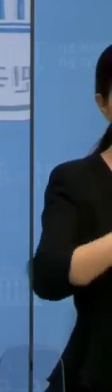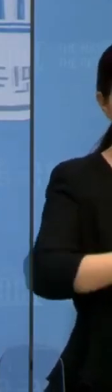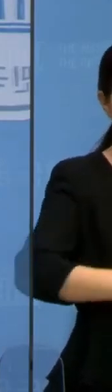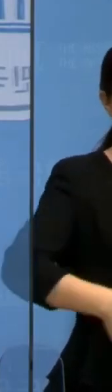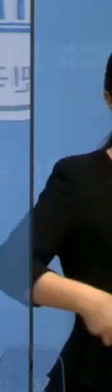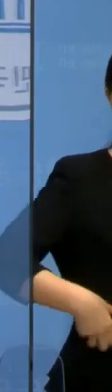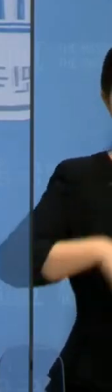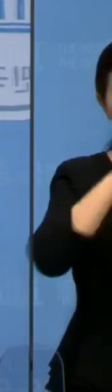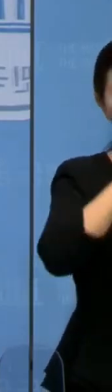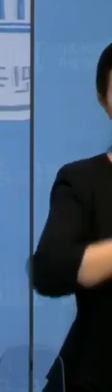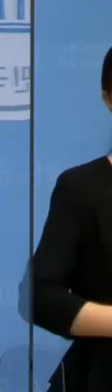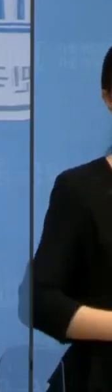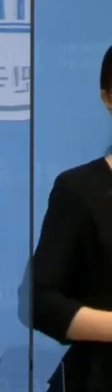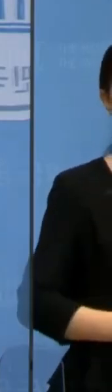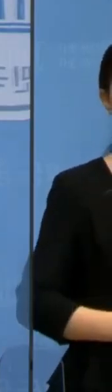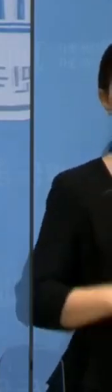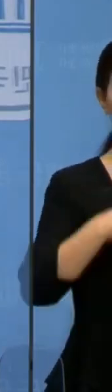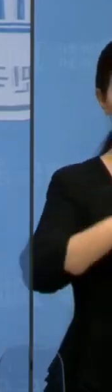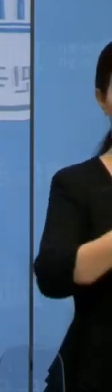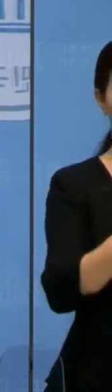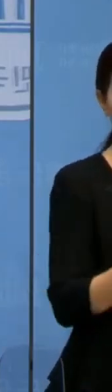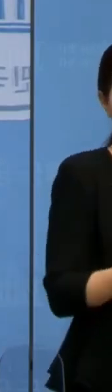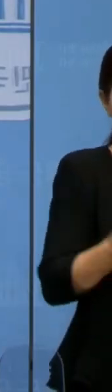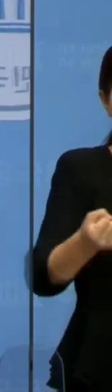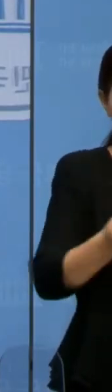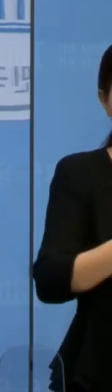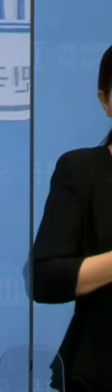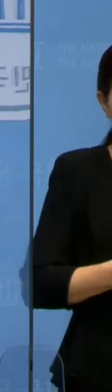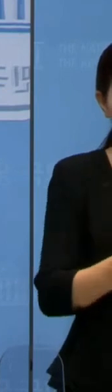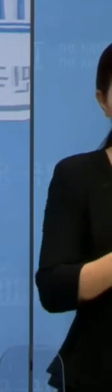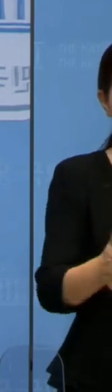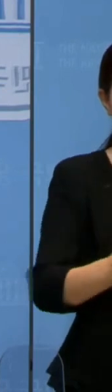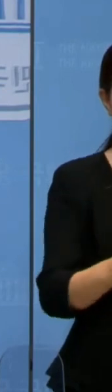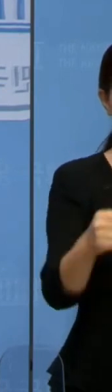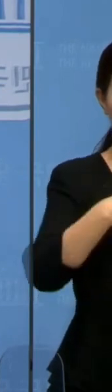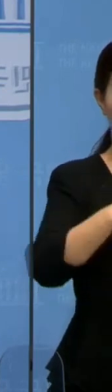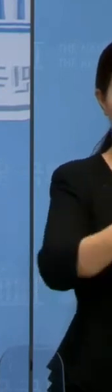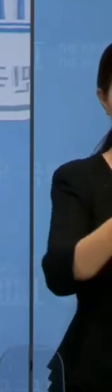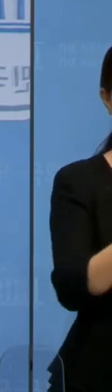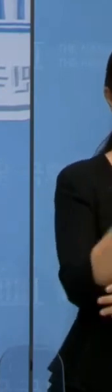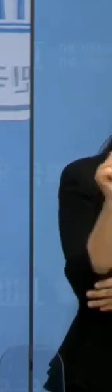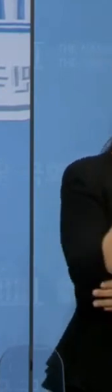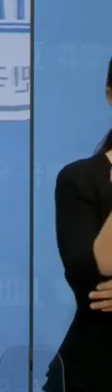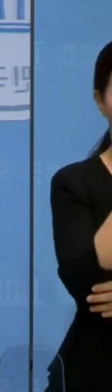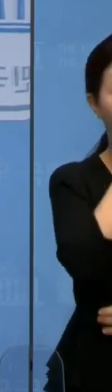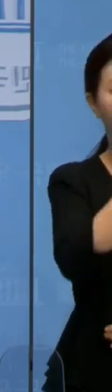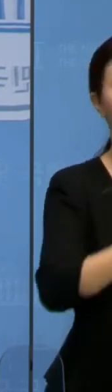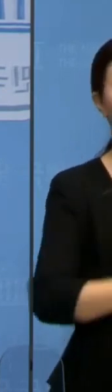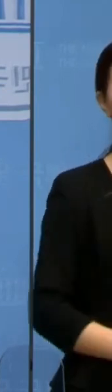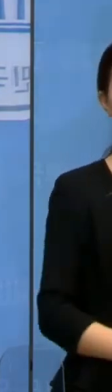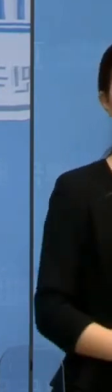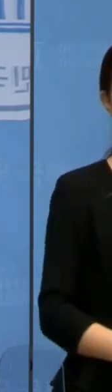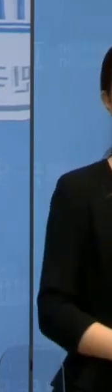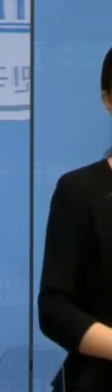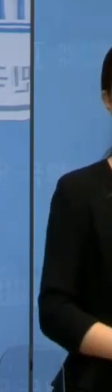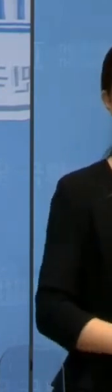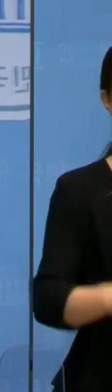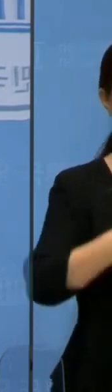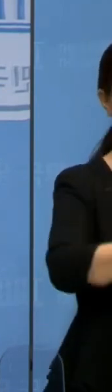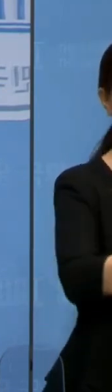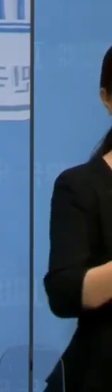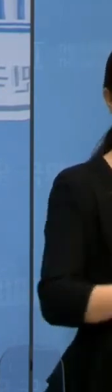분열에 당이 잠시도 흔들려서는 안 됩니다. 당의 안정과